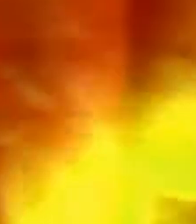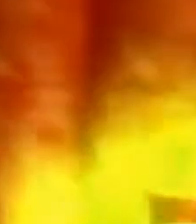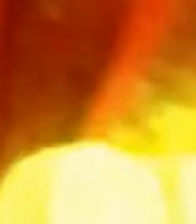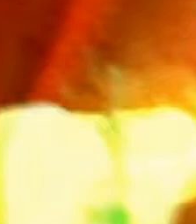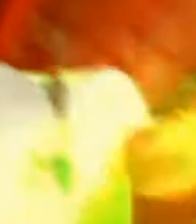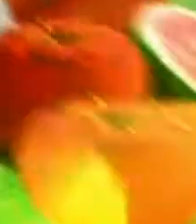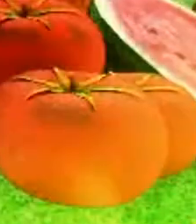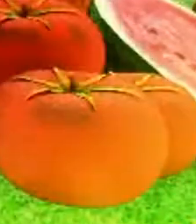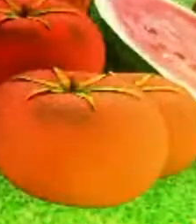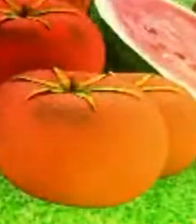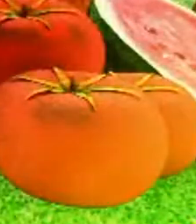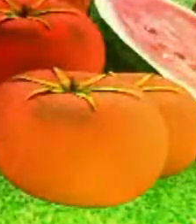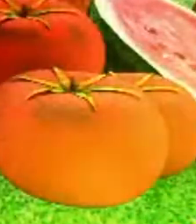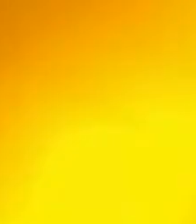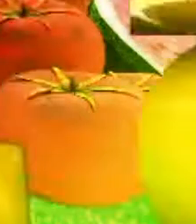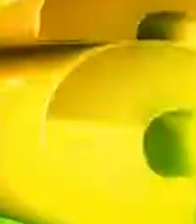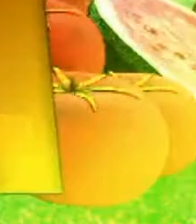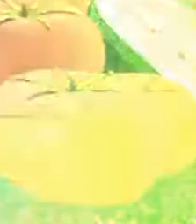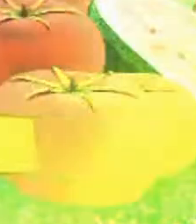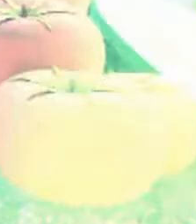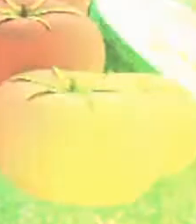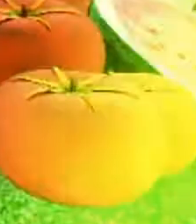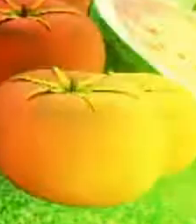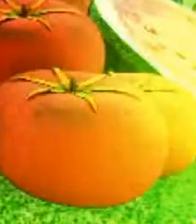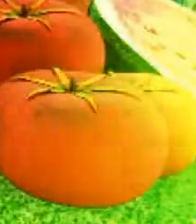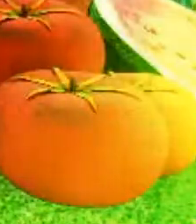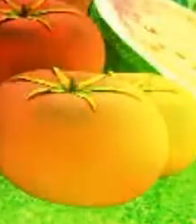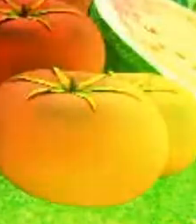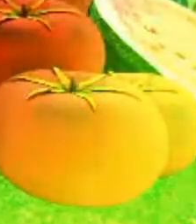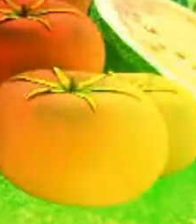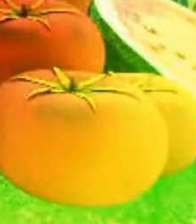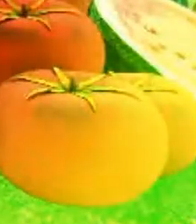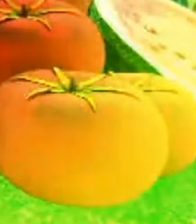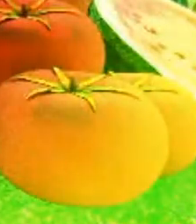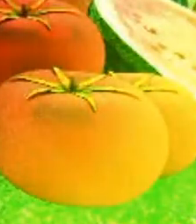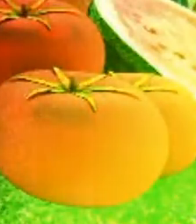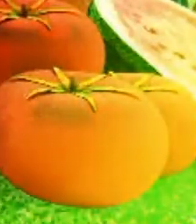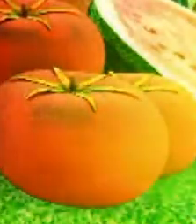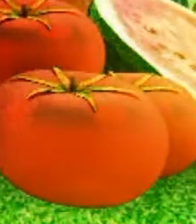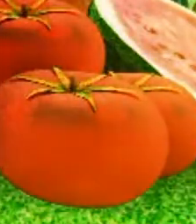์เคียงคู่รู้คุณค่าประชาชนไทยคือหน้าที่คือหัวใจ